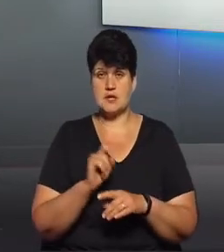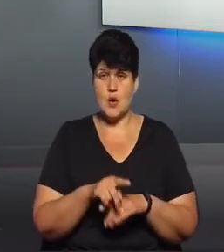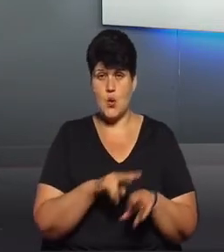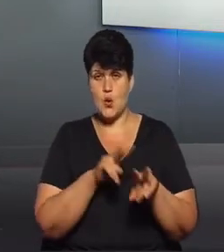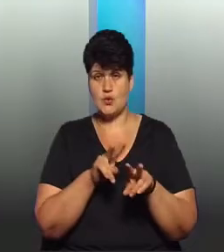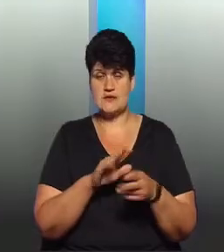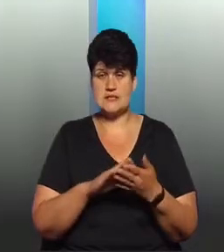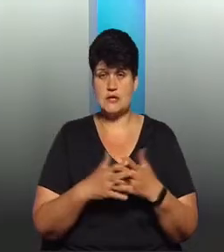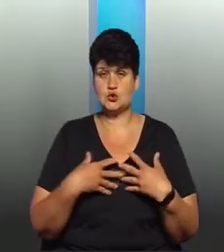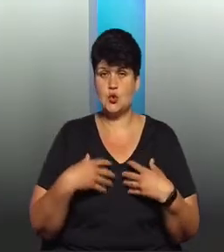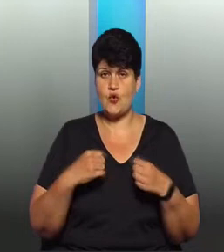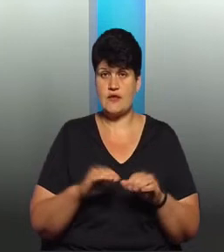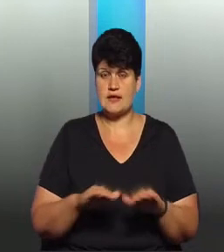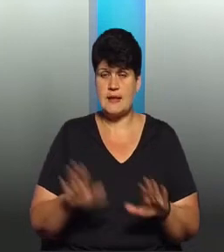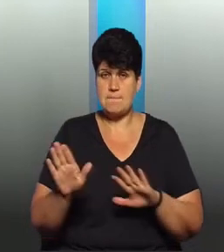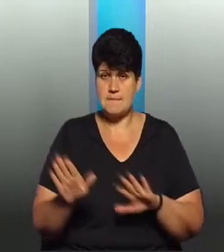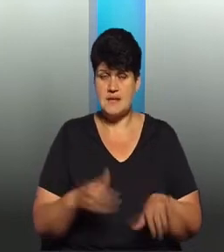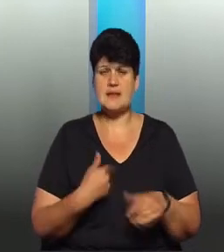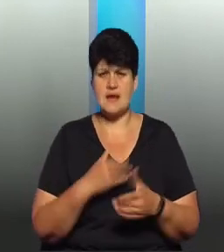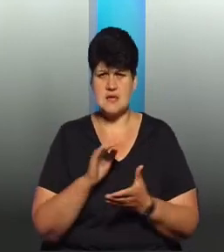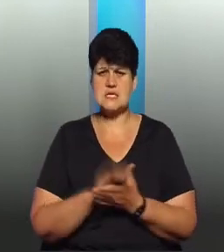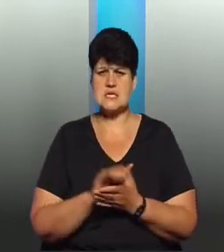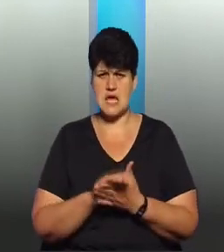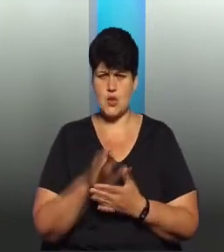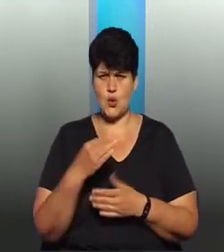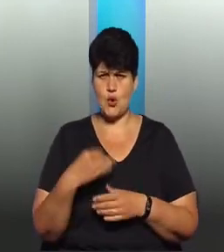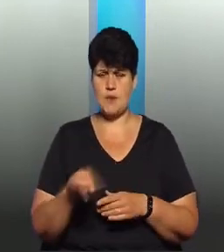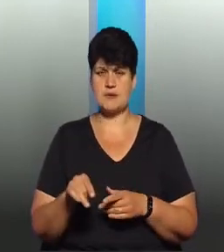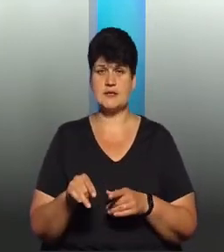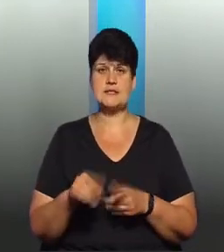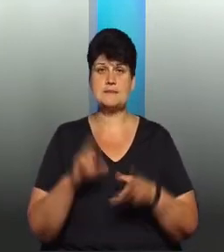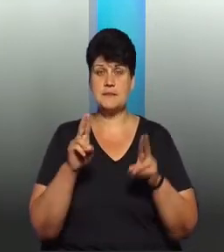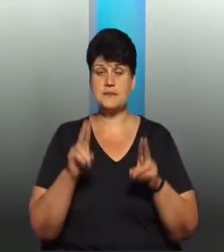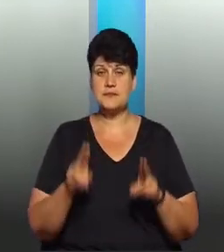І тому я знайомий із принципами вакцинації, і для чого це потрібно.